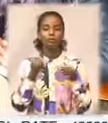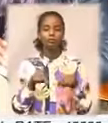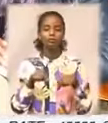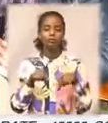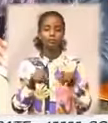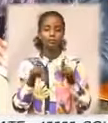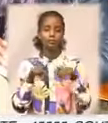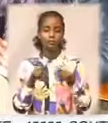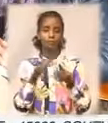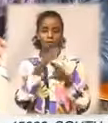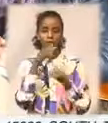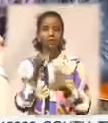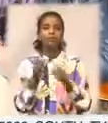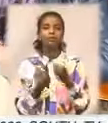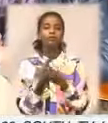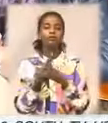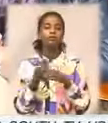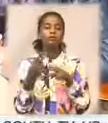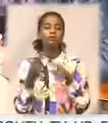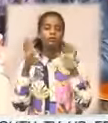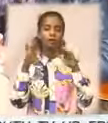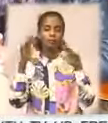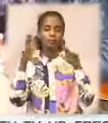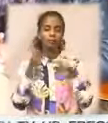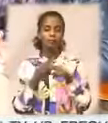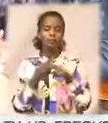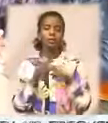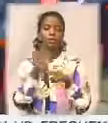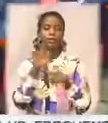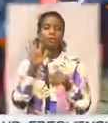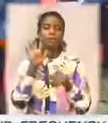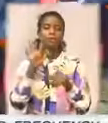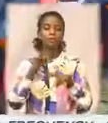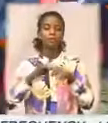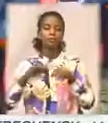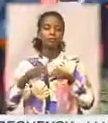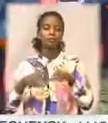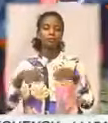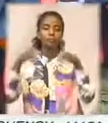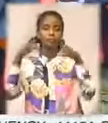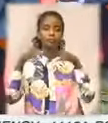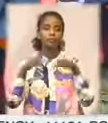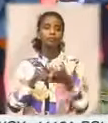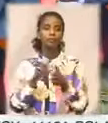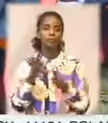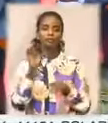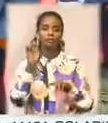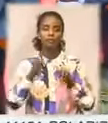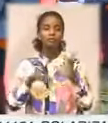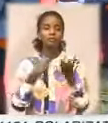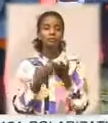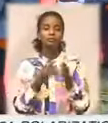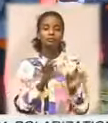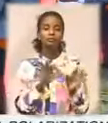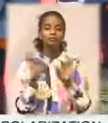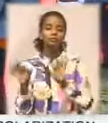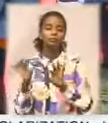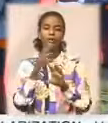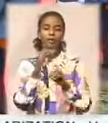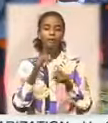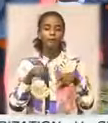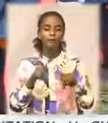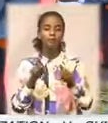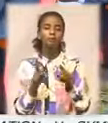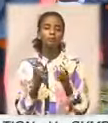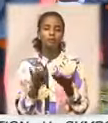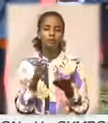አዝመራ በተከሰተው የዝናብ እጥረት የ35 ሚሊዮን ኩንታል ምርት ማግኘት አልተቻለም። ይህን በሚያካክስ መልኩ በመኸሩ እንደምን